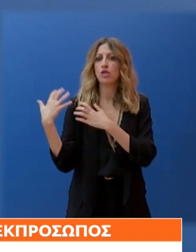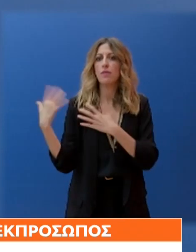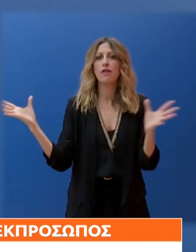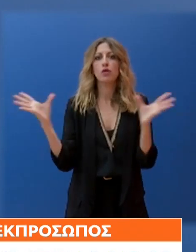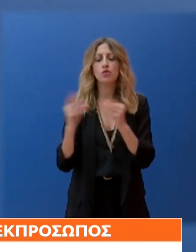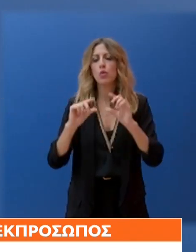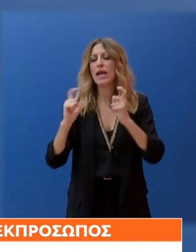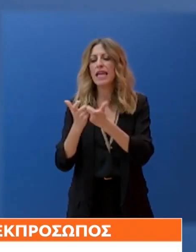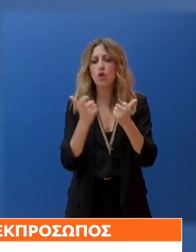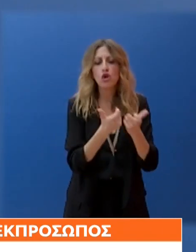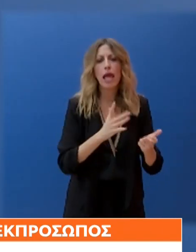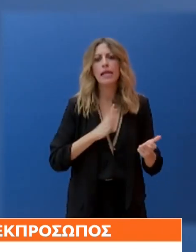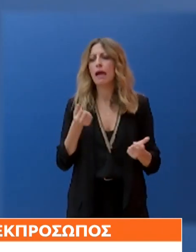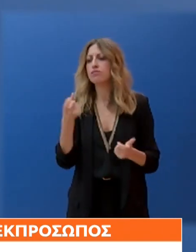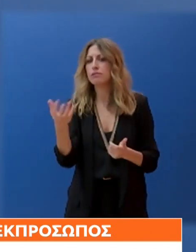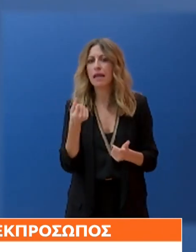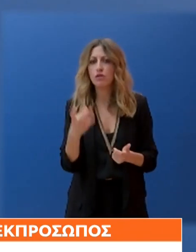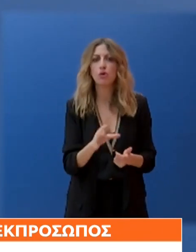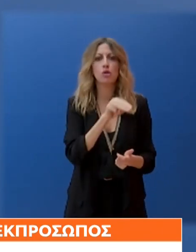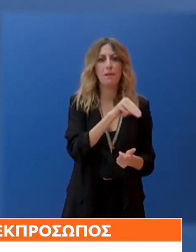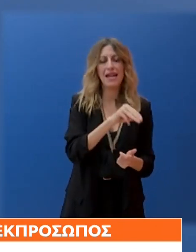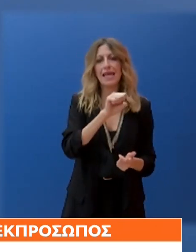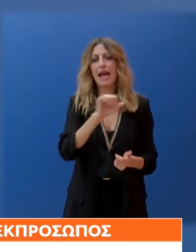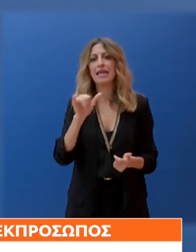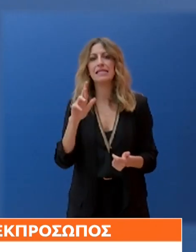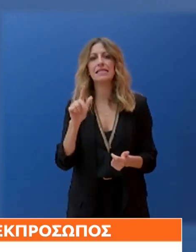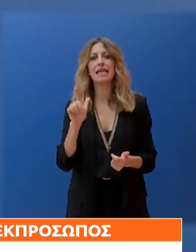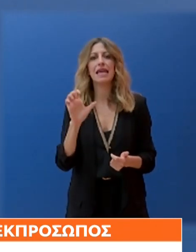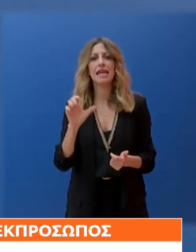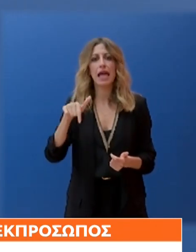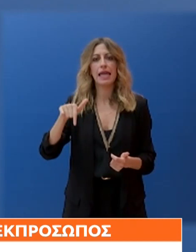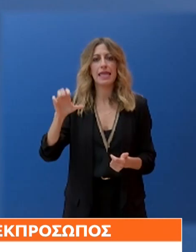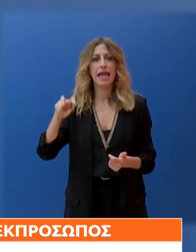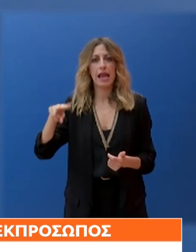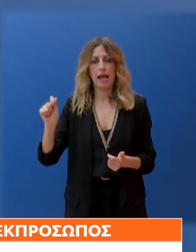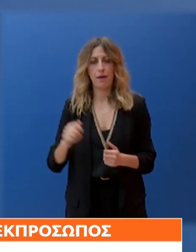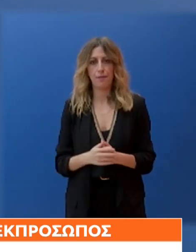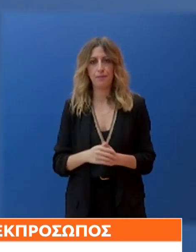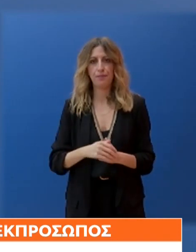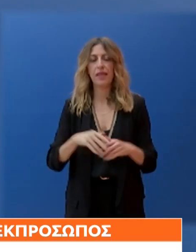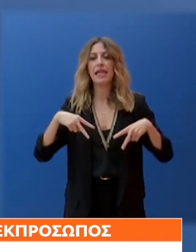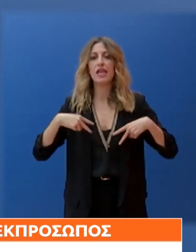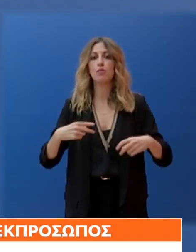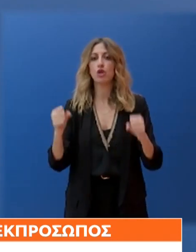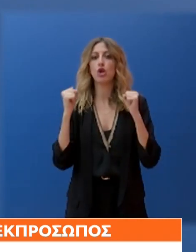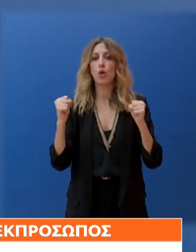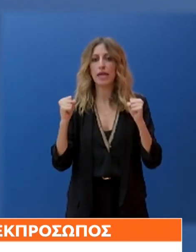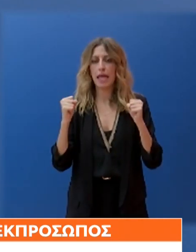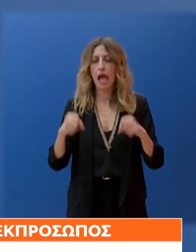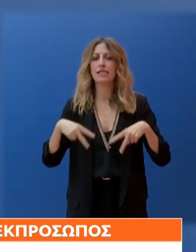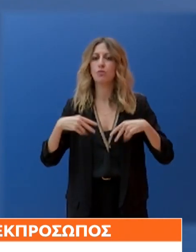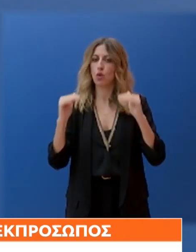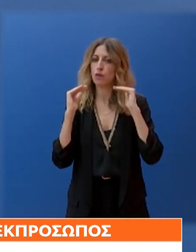την Οικογένεια Μαρία Σιρεγγέλα. Υπουργείο Υγείας. Υπουργός Βασίλης